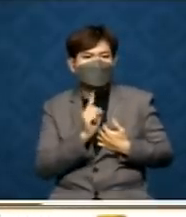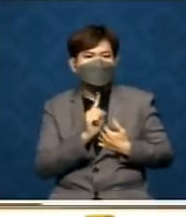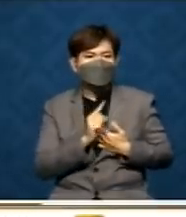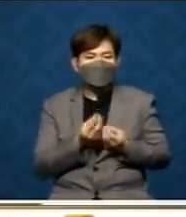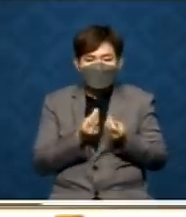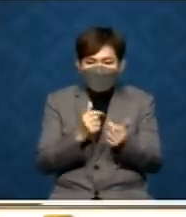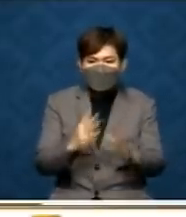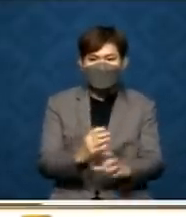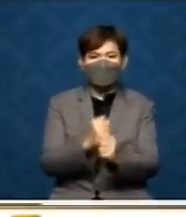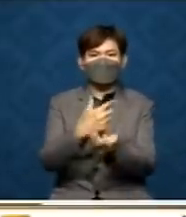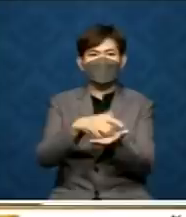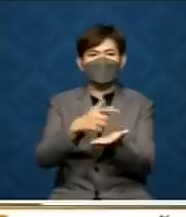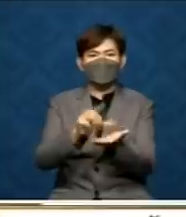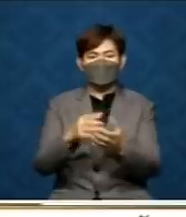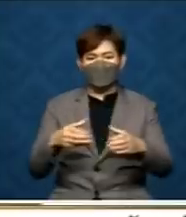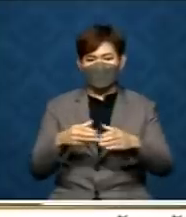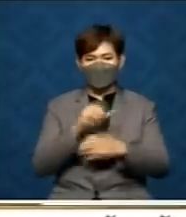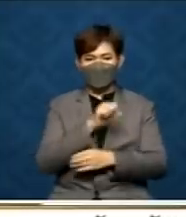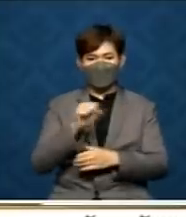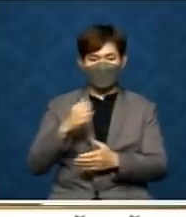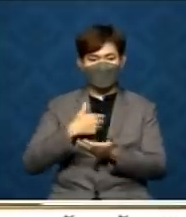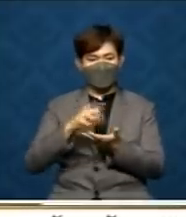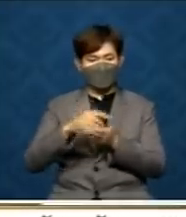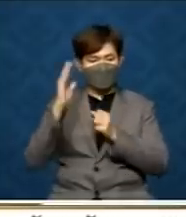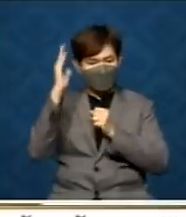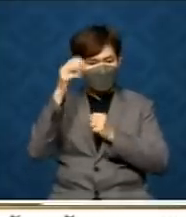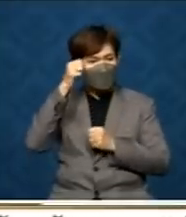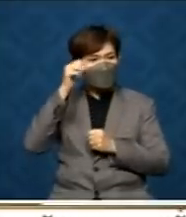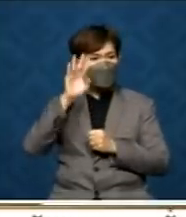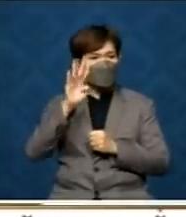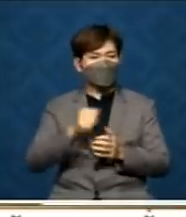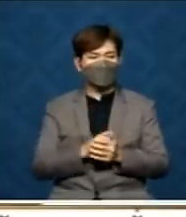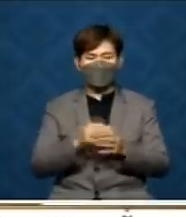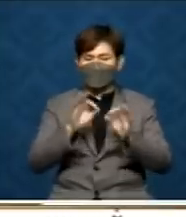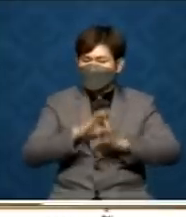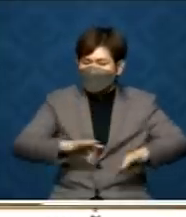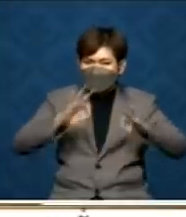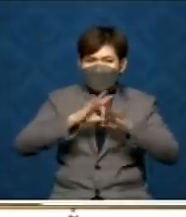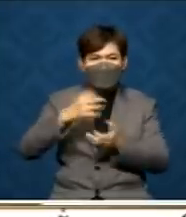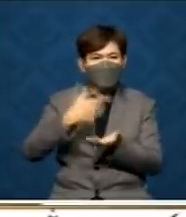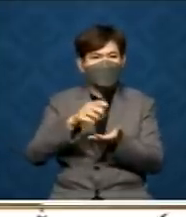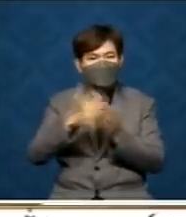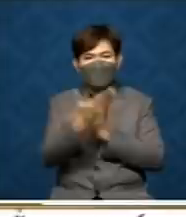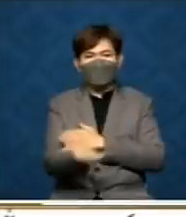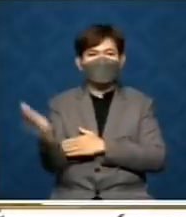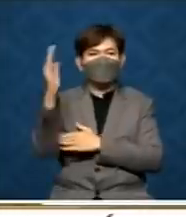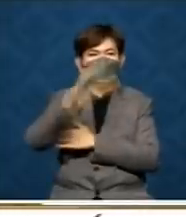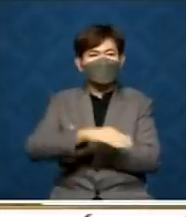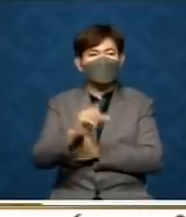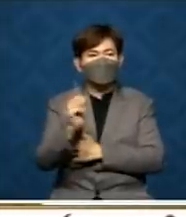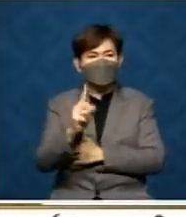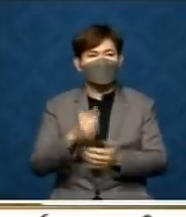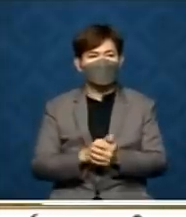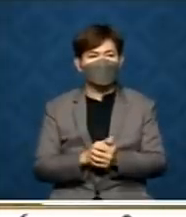โดยสรุปเอาประมวลจากเพื่อนสมาชิกที่ว่ากรรณาชีวันทุกอันสำคัญที่สุดซึ่งบรรยายกันมาทั้งวันก็คือช่วงเวลา